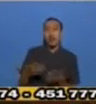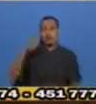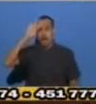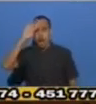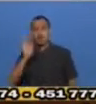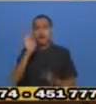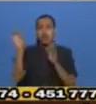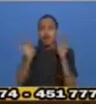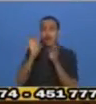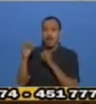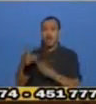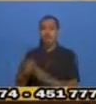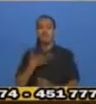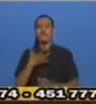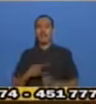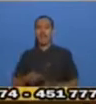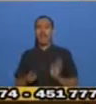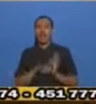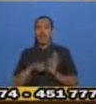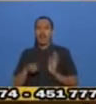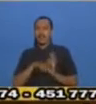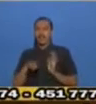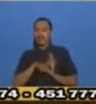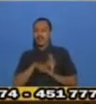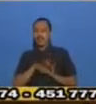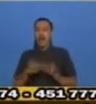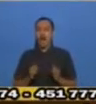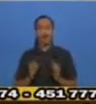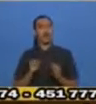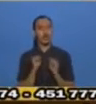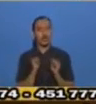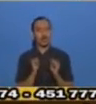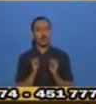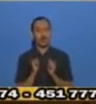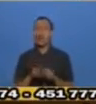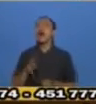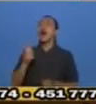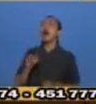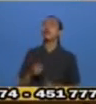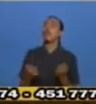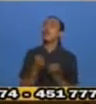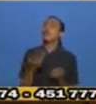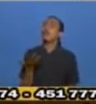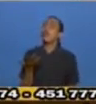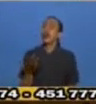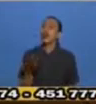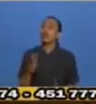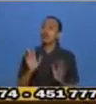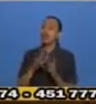dan segala macam ini. Kan ketakutan ya Bu ya. Nah, lalu apa yang harus dilakukan jika terjadi seperti itu?